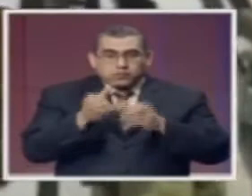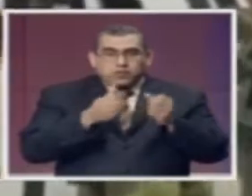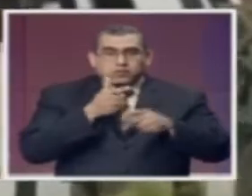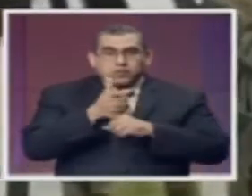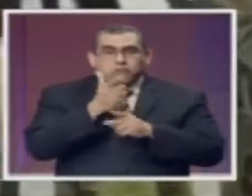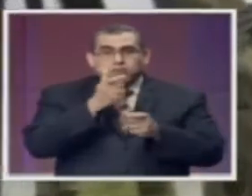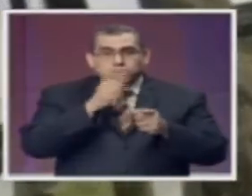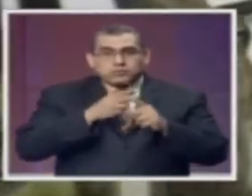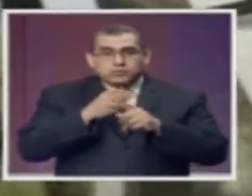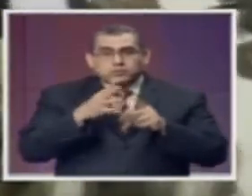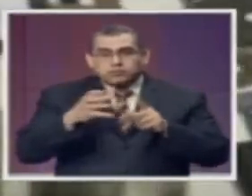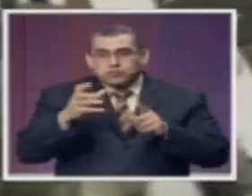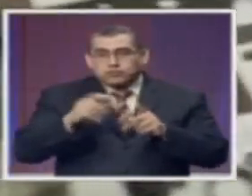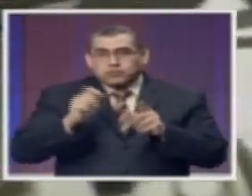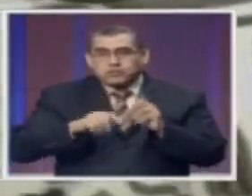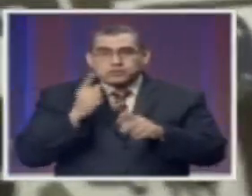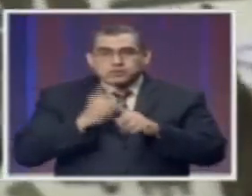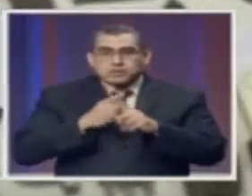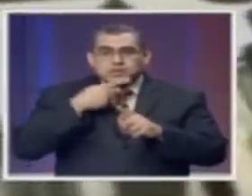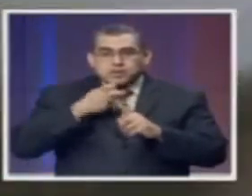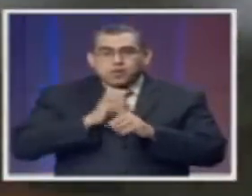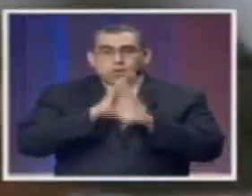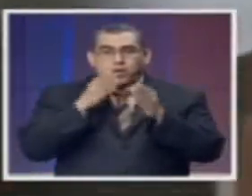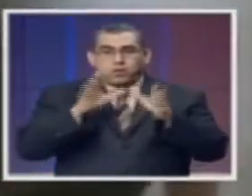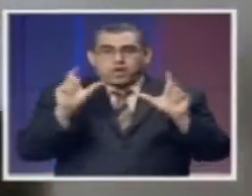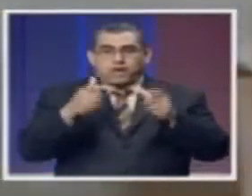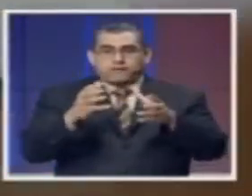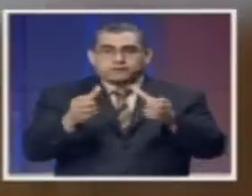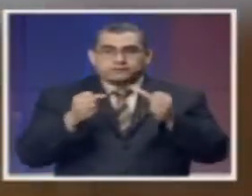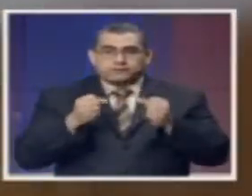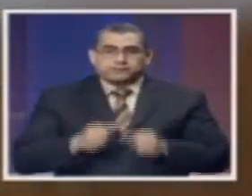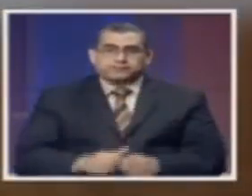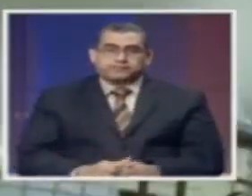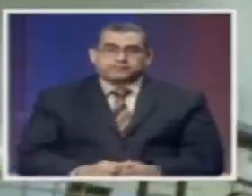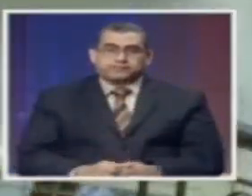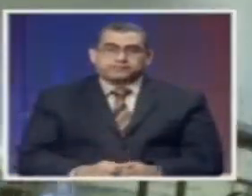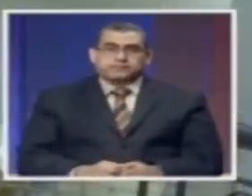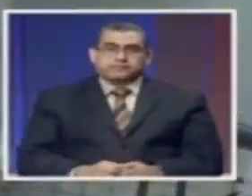نارية وأدوات وأجزاء التصنيع.